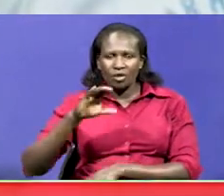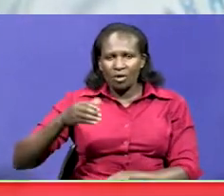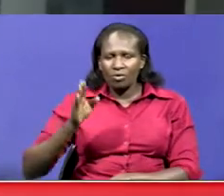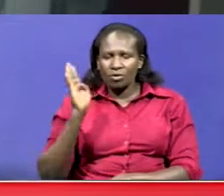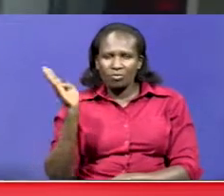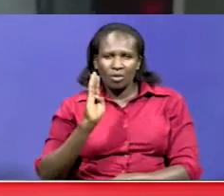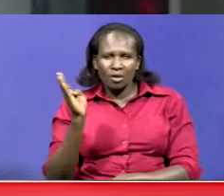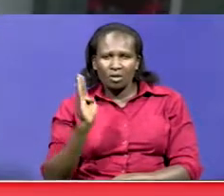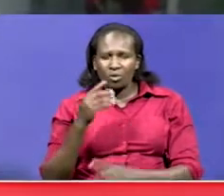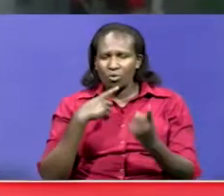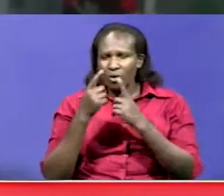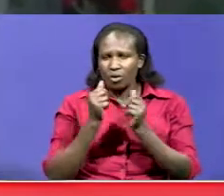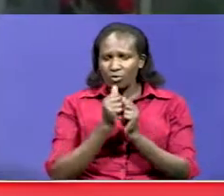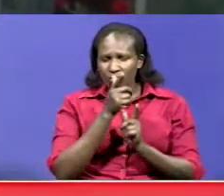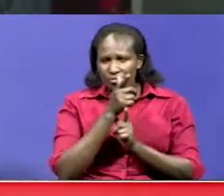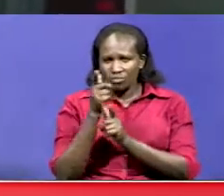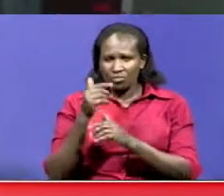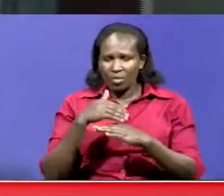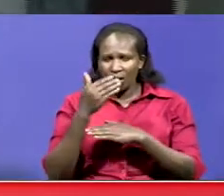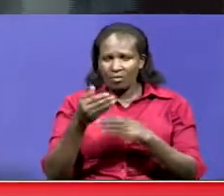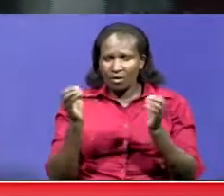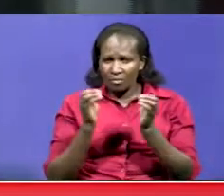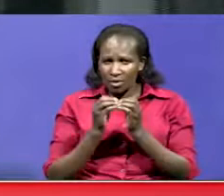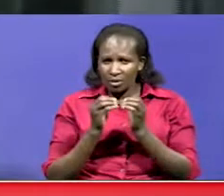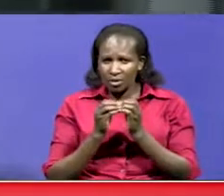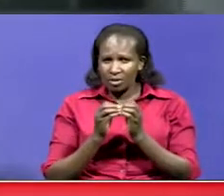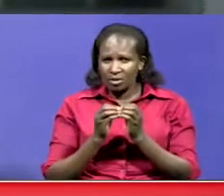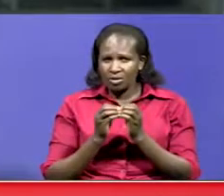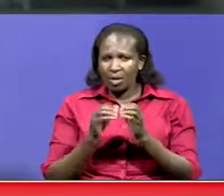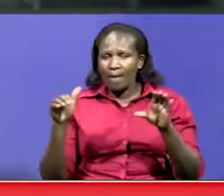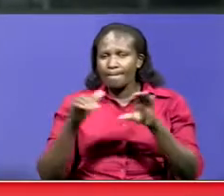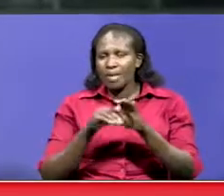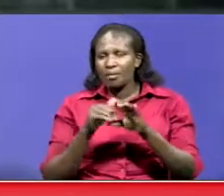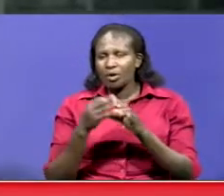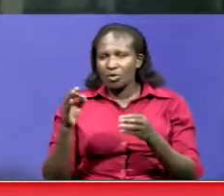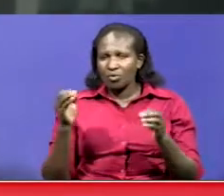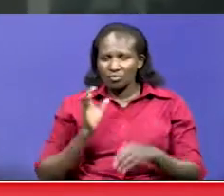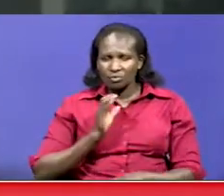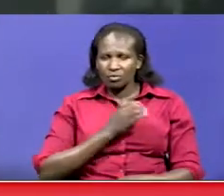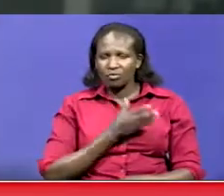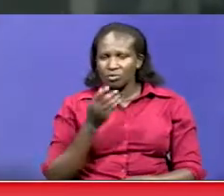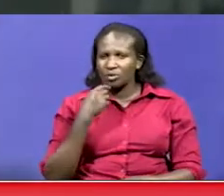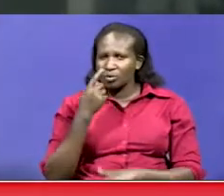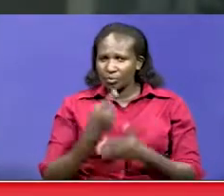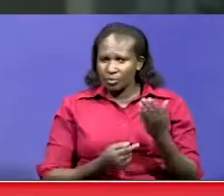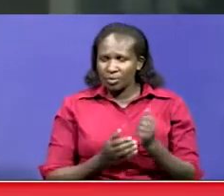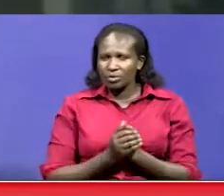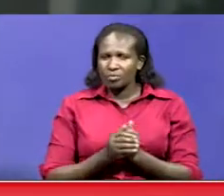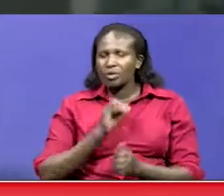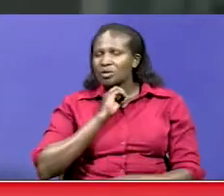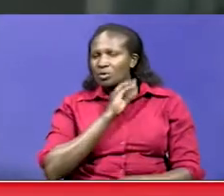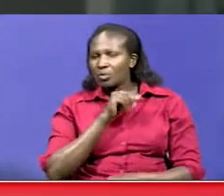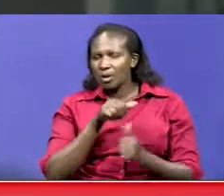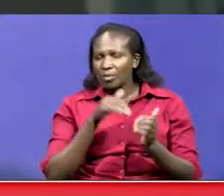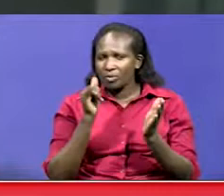Baringo. Wakihutubia waandishi wa habari baada ya mkao huo, wanachama hao wakiongozwa na mwenyekiti wa kamati hiyo Eric Gishuki walilaani kisa hicho